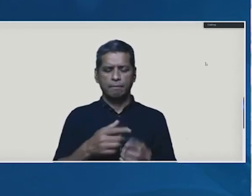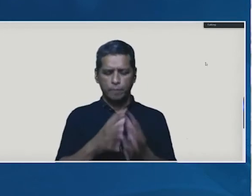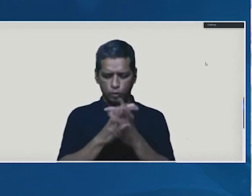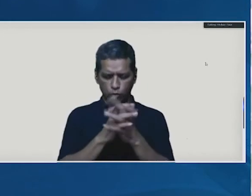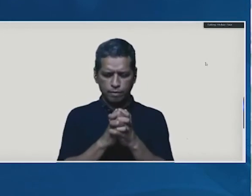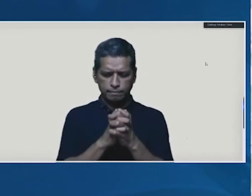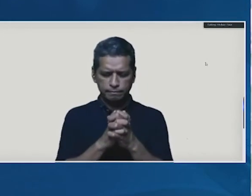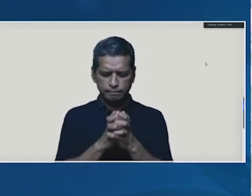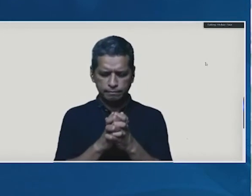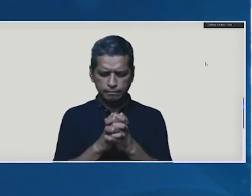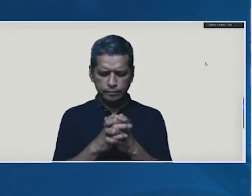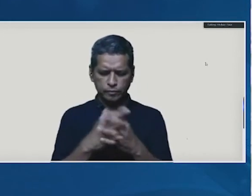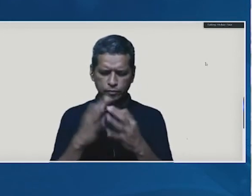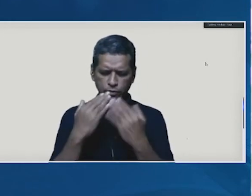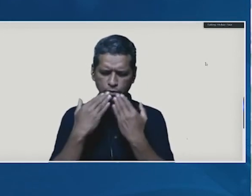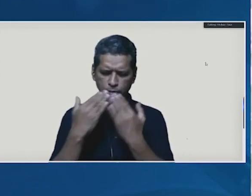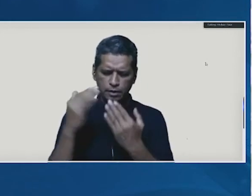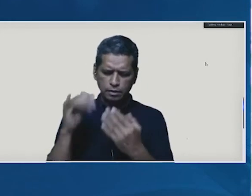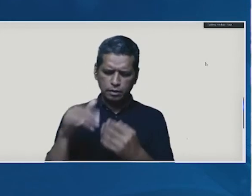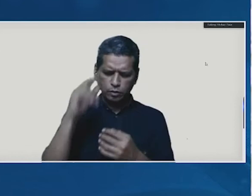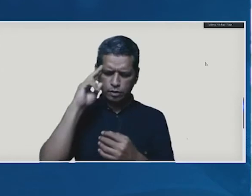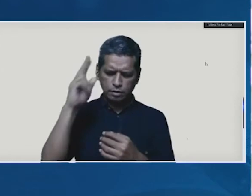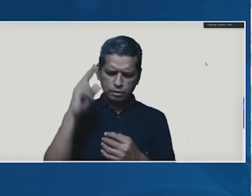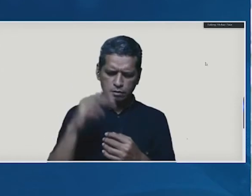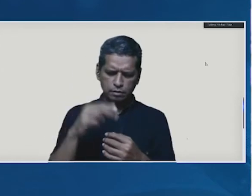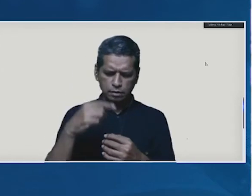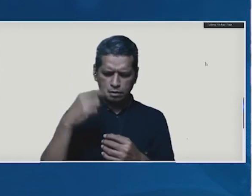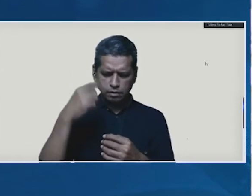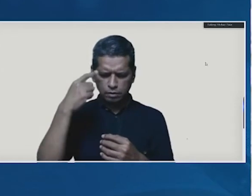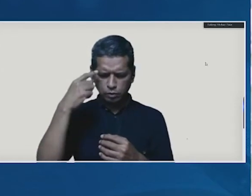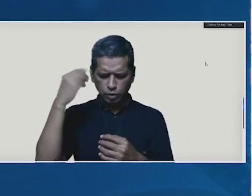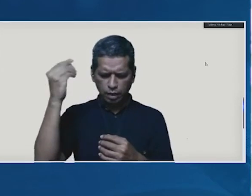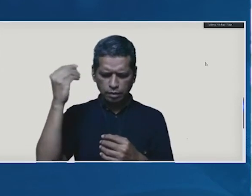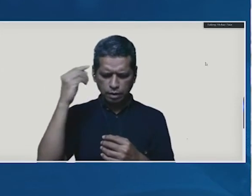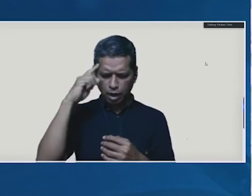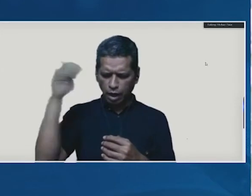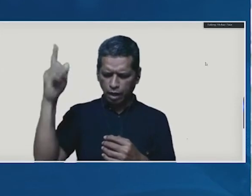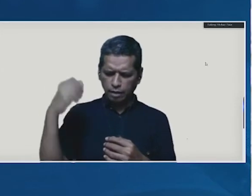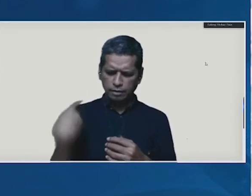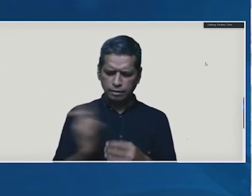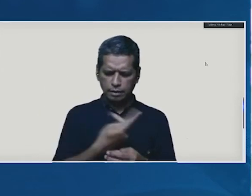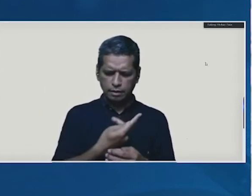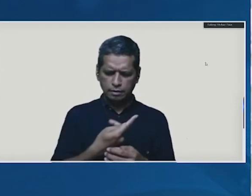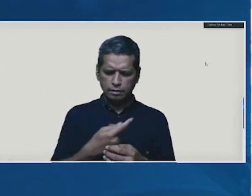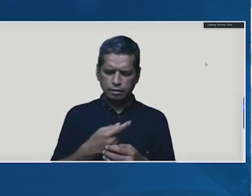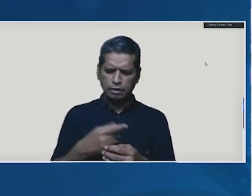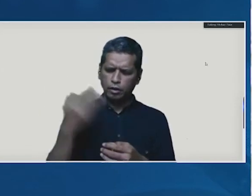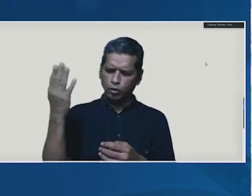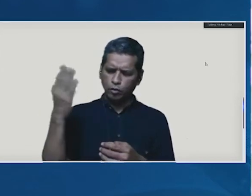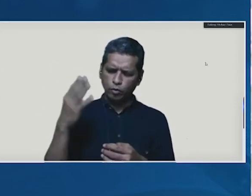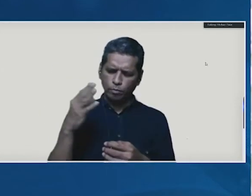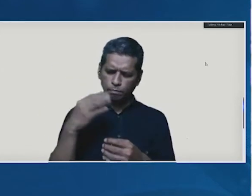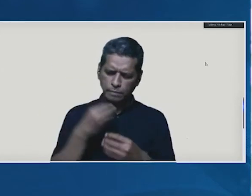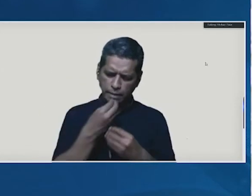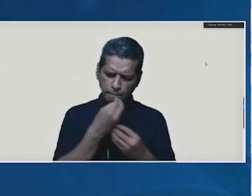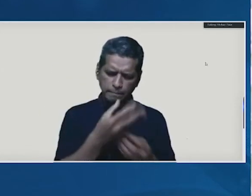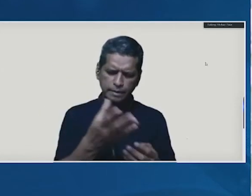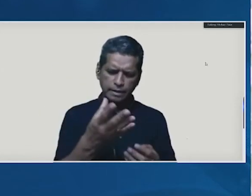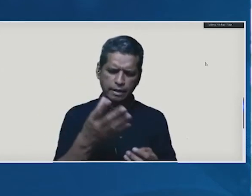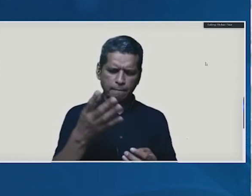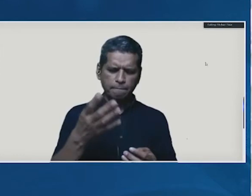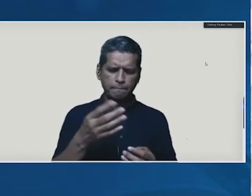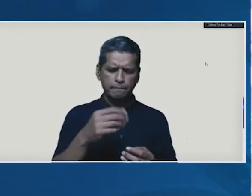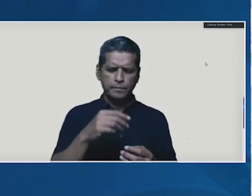terima kasih Ya Tuhan oleh karena Tuhan adalah Allah kami Engkau mau berbicara kepada kami menyampaikan satu mimpi